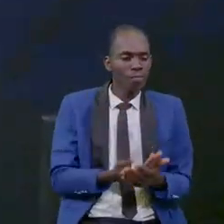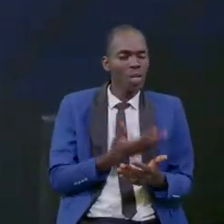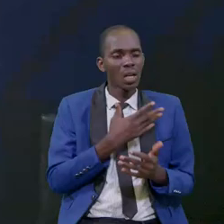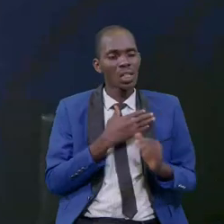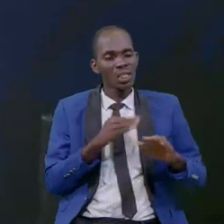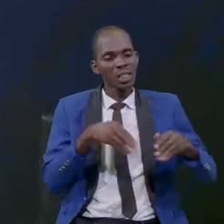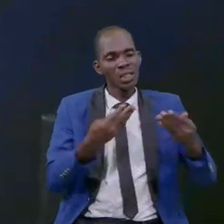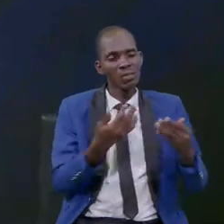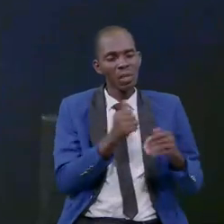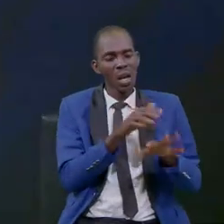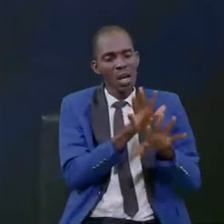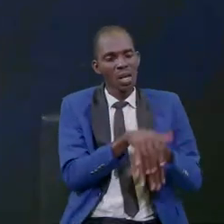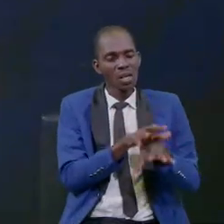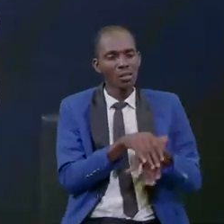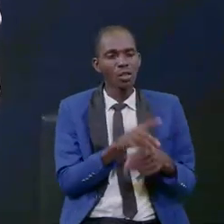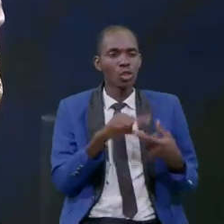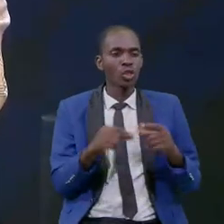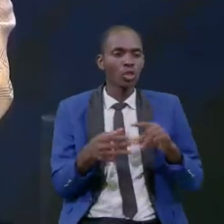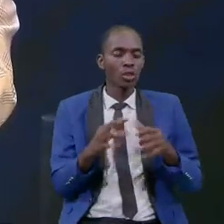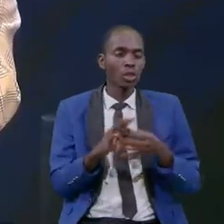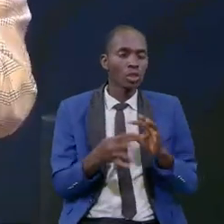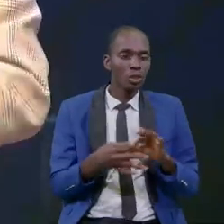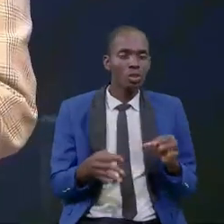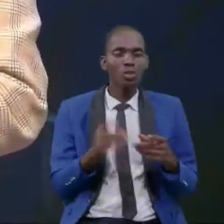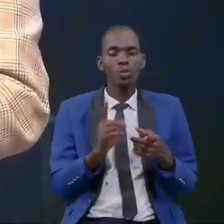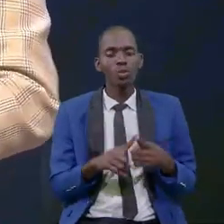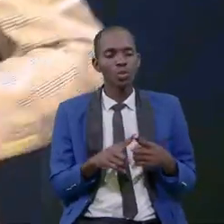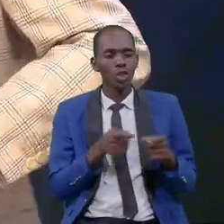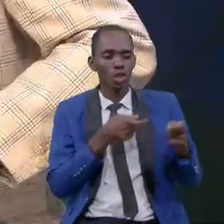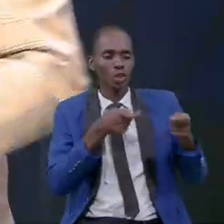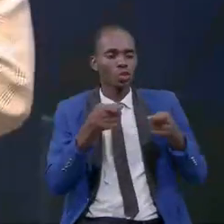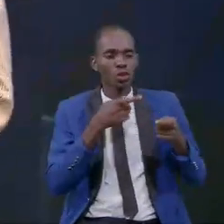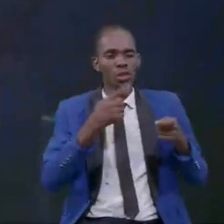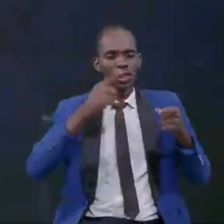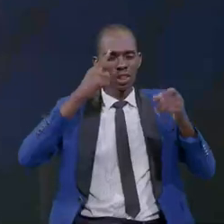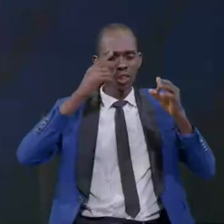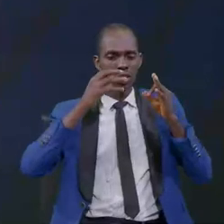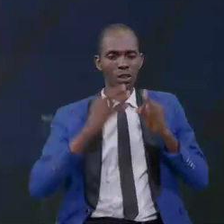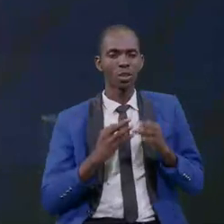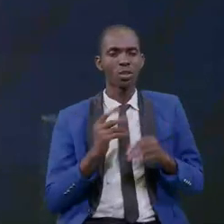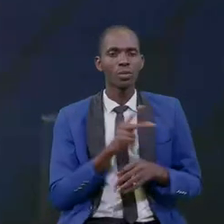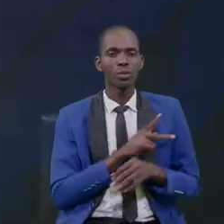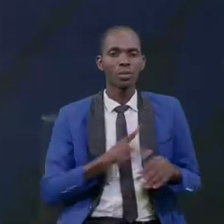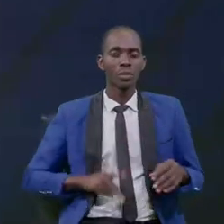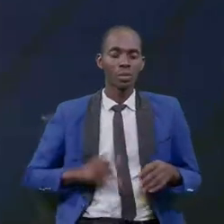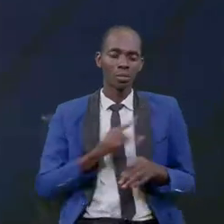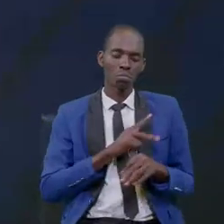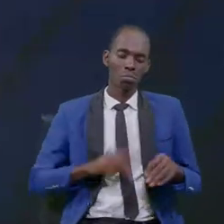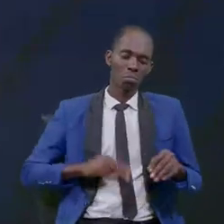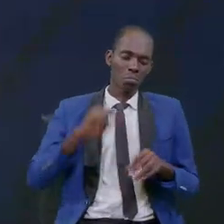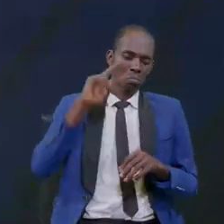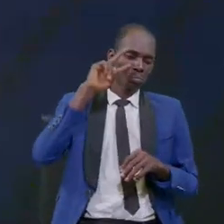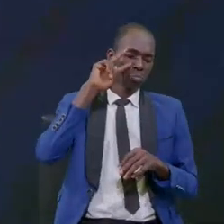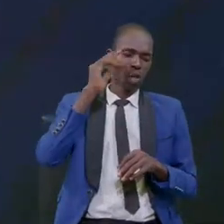raconter son histoire pour contrôler la décision du roi, le roi a vu